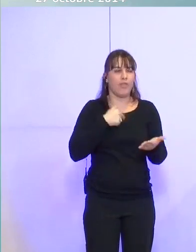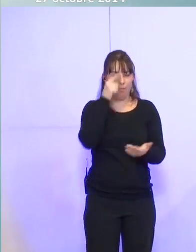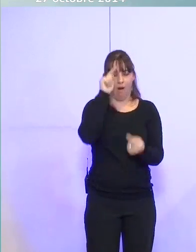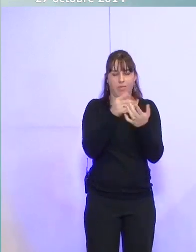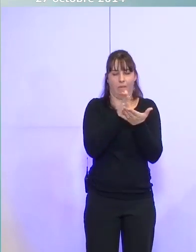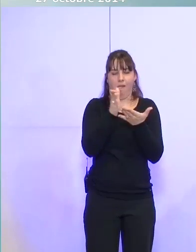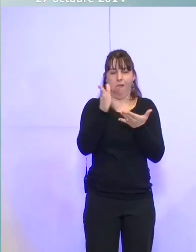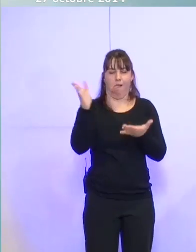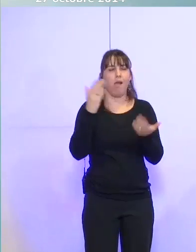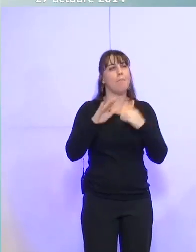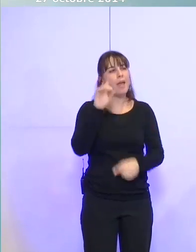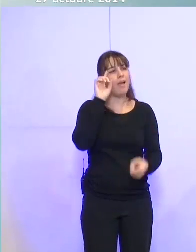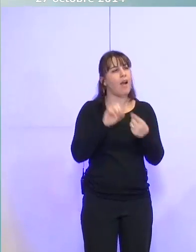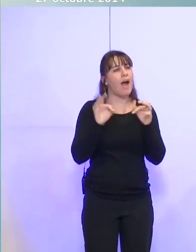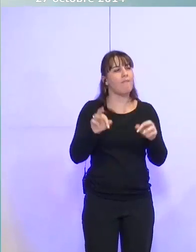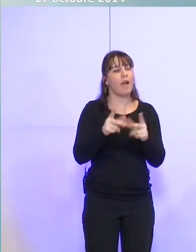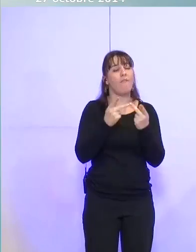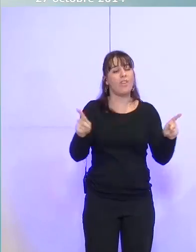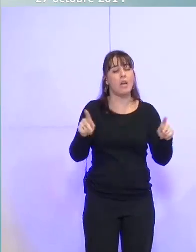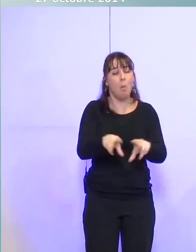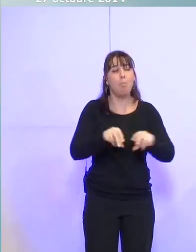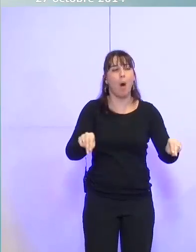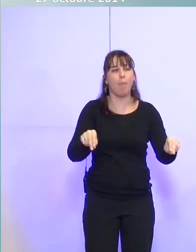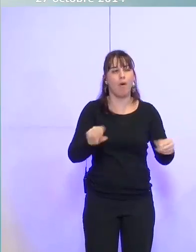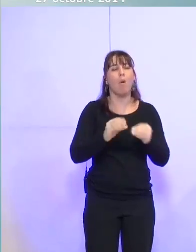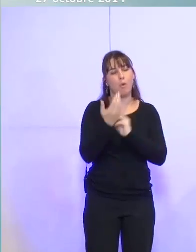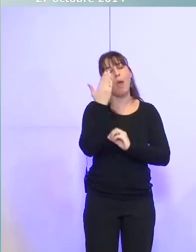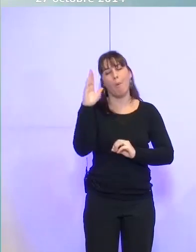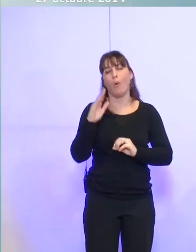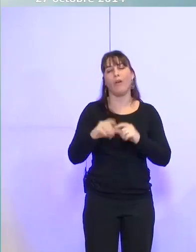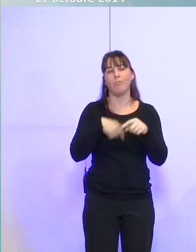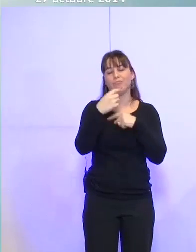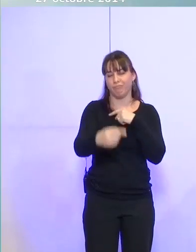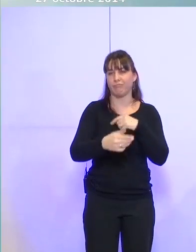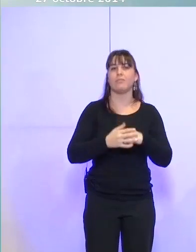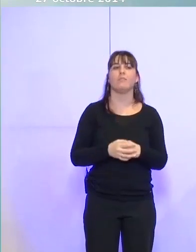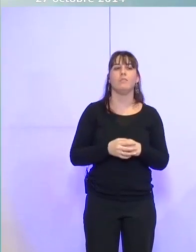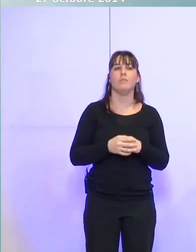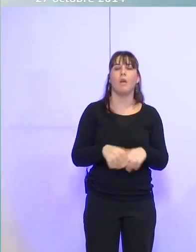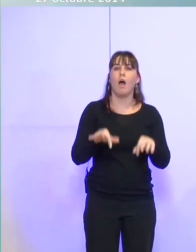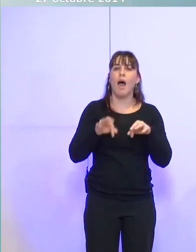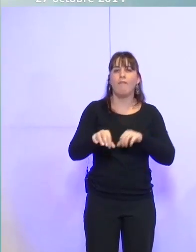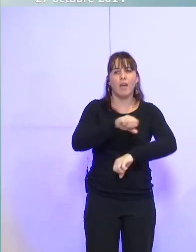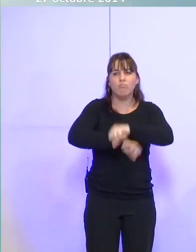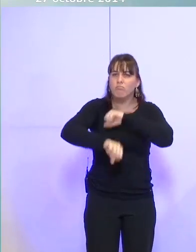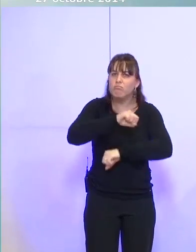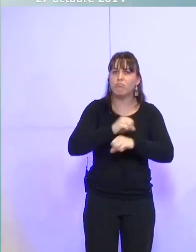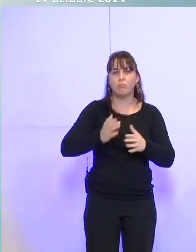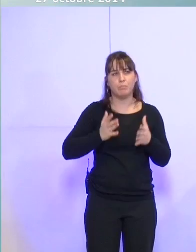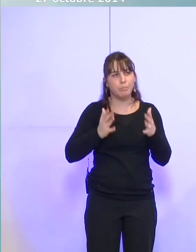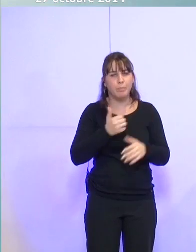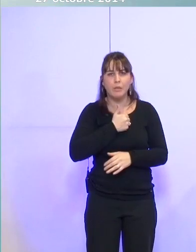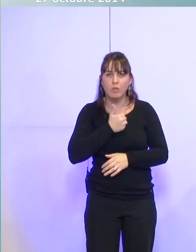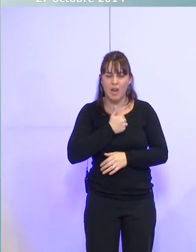l'occasion de revenir sur les problèmes de propreté urbaine. Ne craignez-vous pas qu'il ressorte de ces démarches personnelles un méli-mélo sans